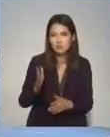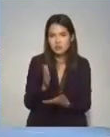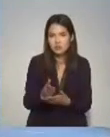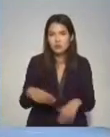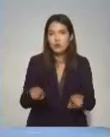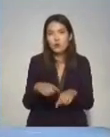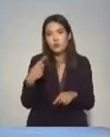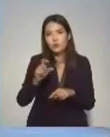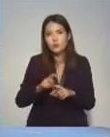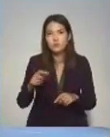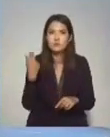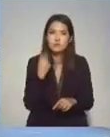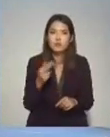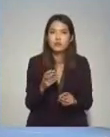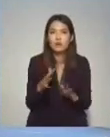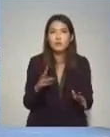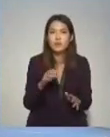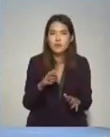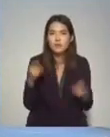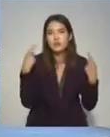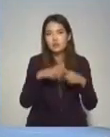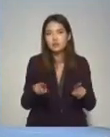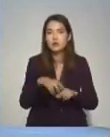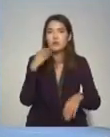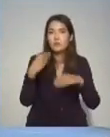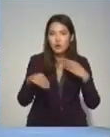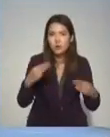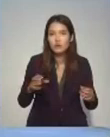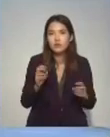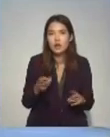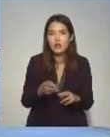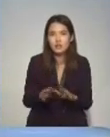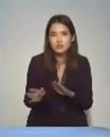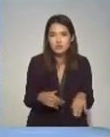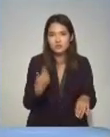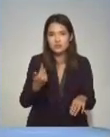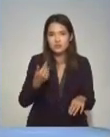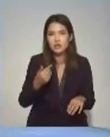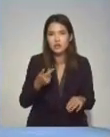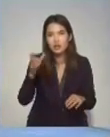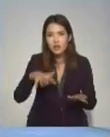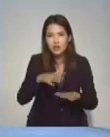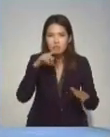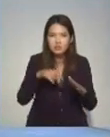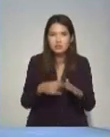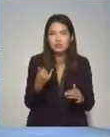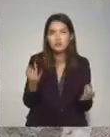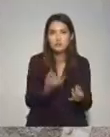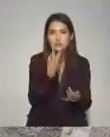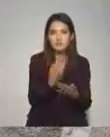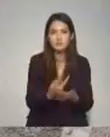Другими словами, люди берут в долг не только мебель и технику, но и продукты. Как вытащить граждан из долговой ямы, выясняла Светлана